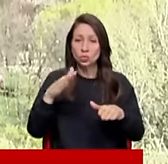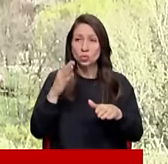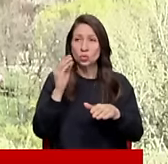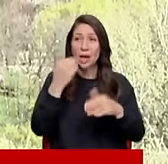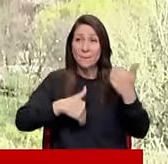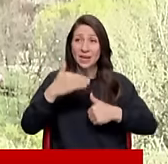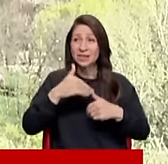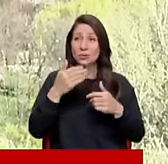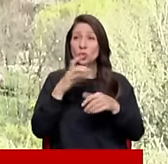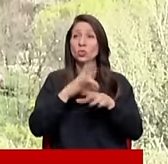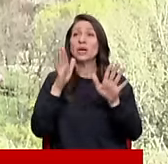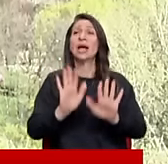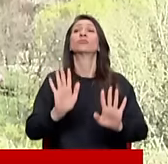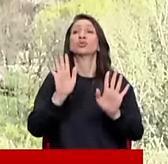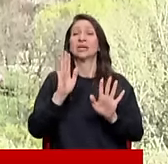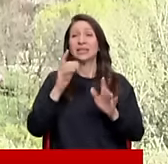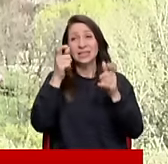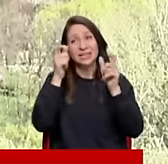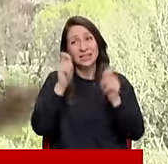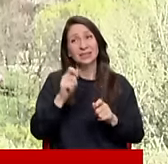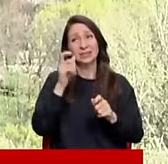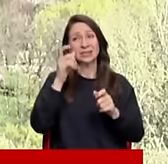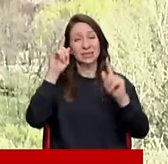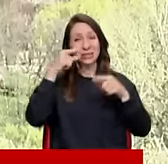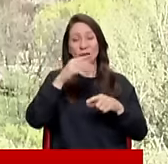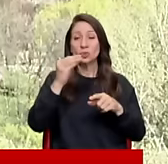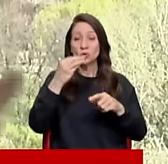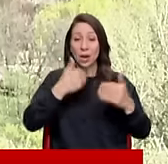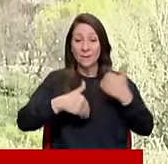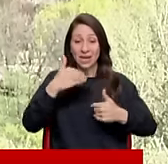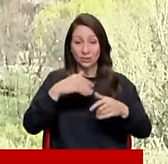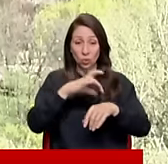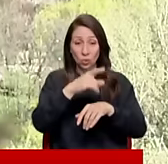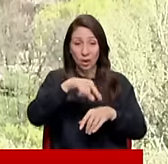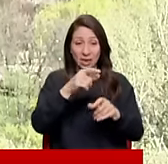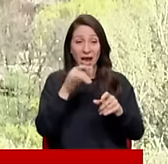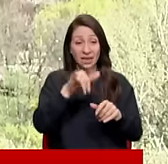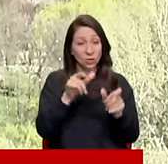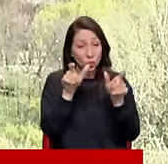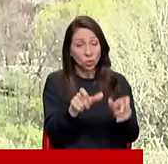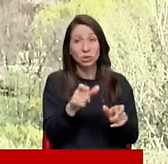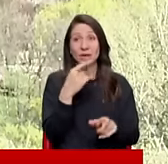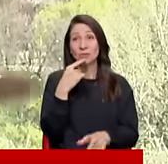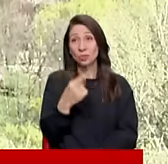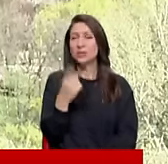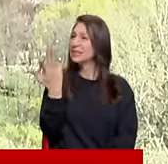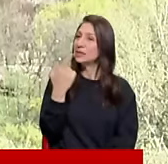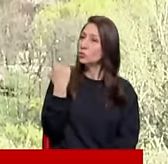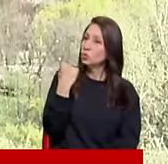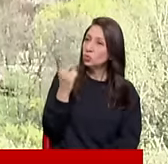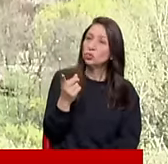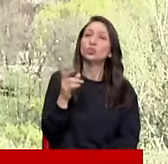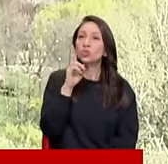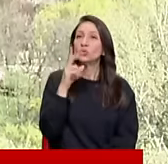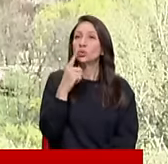Buna lütfen dikkat etsin yetkililer, evet, ve çocuk cerrahlarını da korusunlar, onların haklarını da korusunlar, evet, diyor. Siz ne dersiniz? Son, evet,